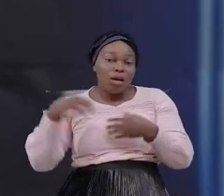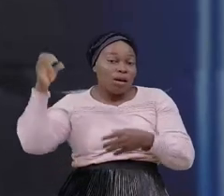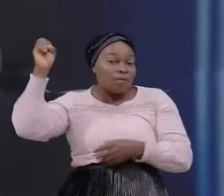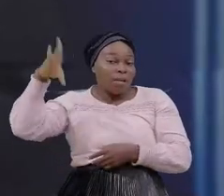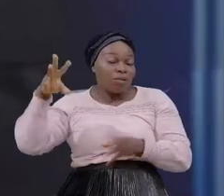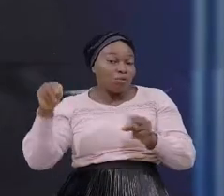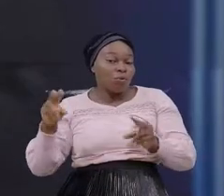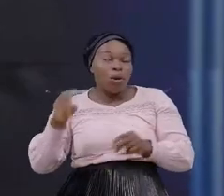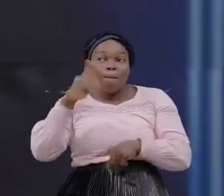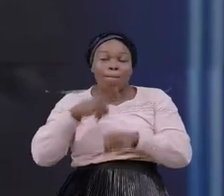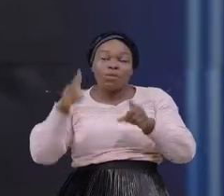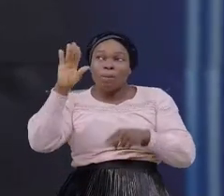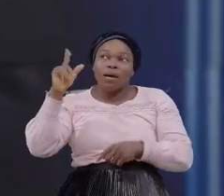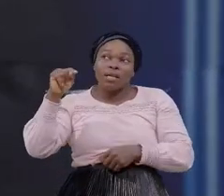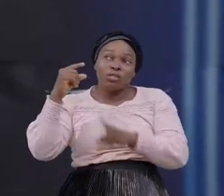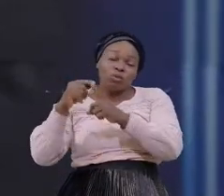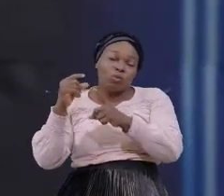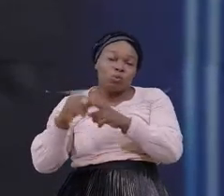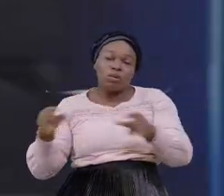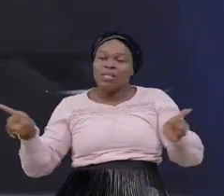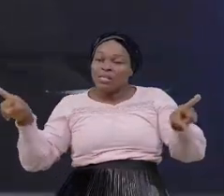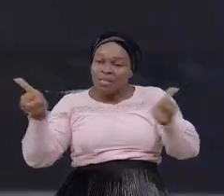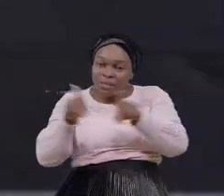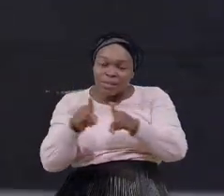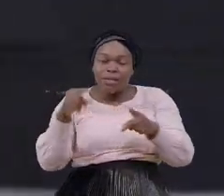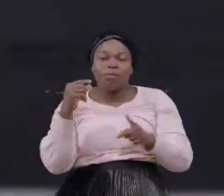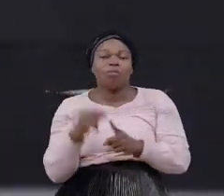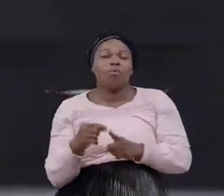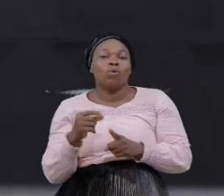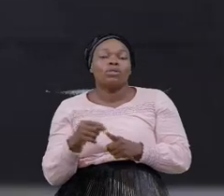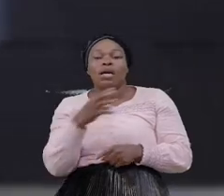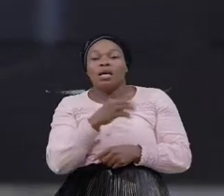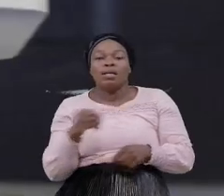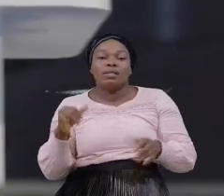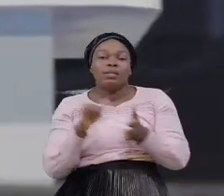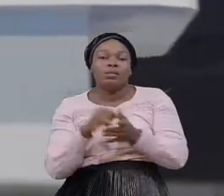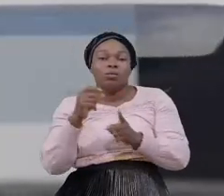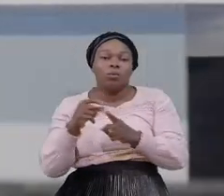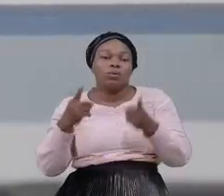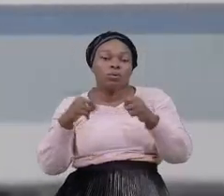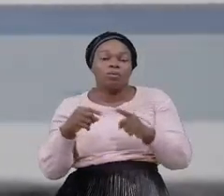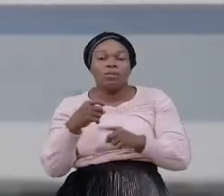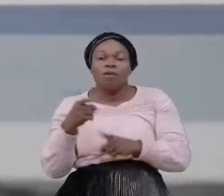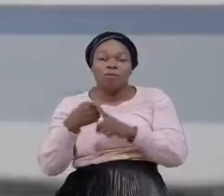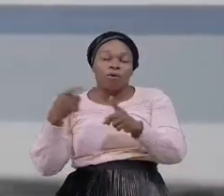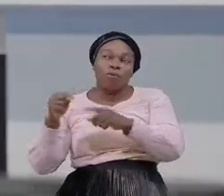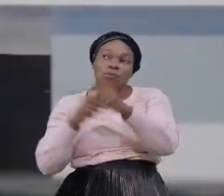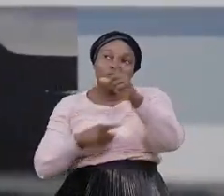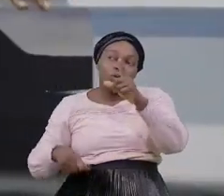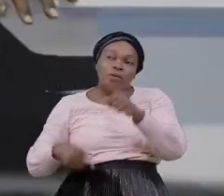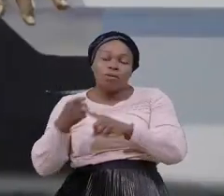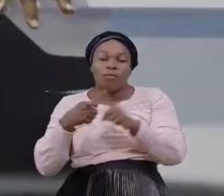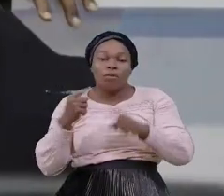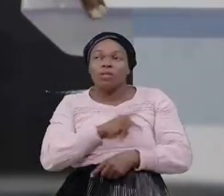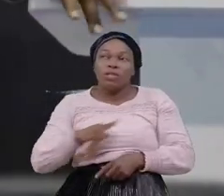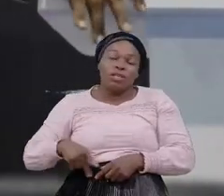la parole. Et la même parole n'a pas changé. Et qui sort du Seigneur, qui provient